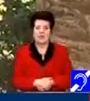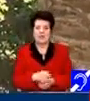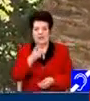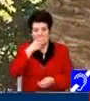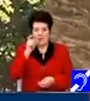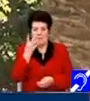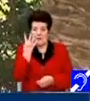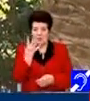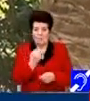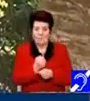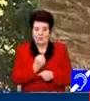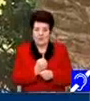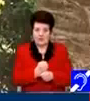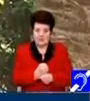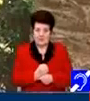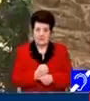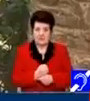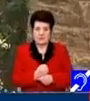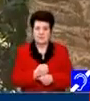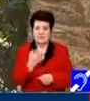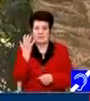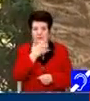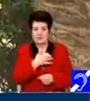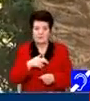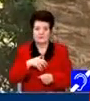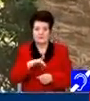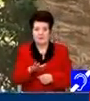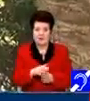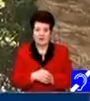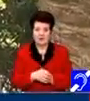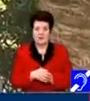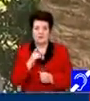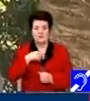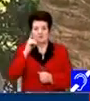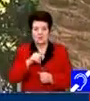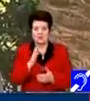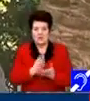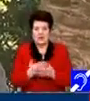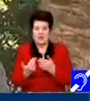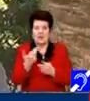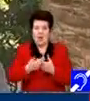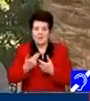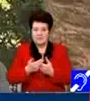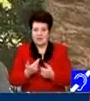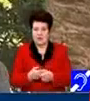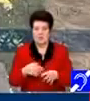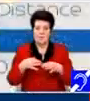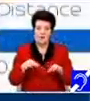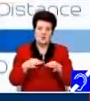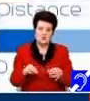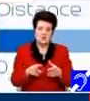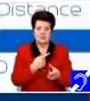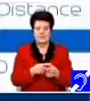4 funcționalități. Ajută persoanele nevăzătoare să meargă în linie dreaptă, să știe dacă au obstacole în jurul lor, precum mașini sau